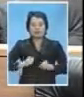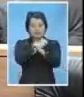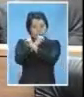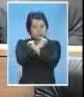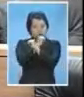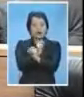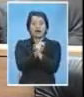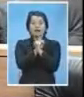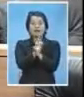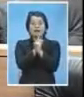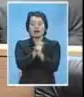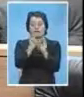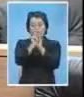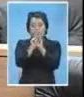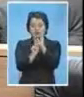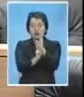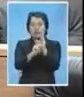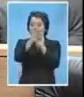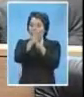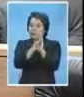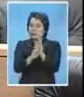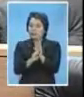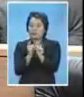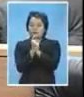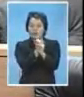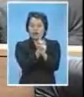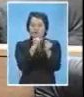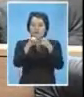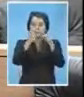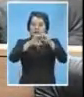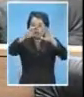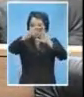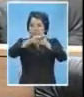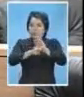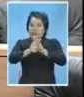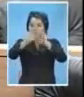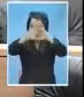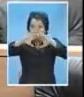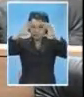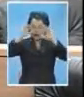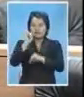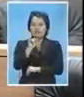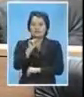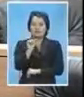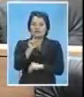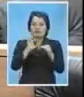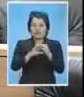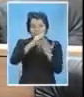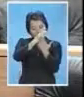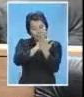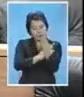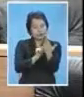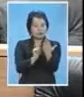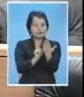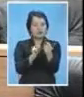ไปตามบทบัญญัติตามกฎหมายเป็นไปตามนโยบายของรัฐบาลที่ได้เขียนไว้หรือไม่